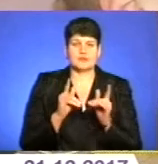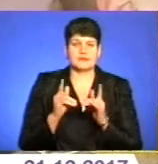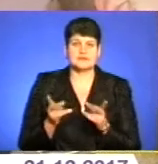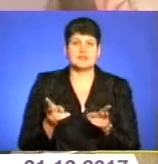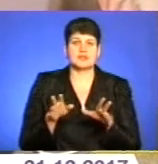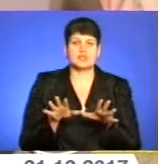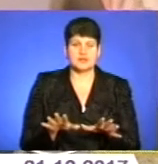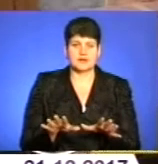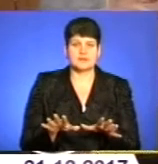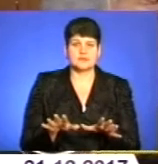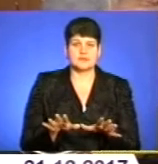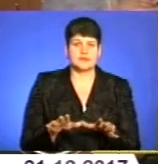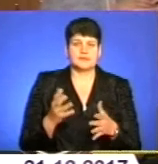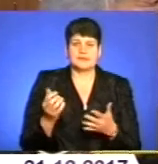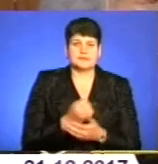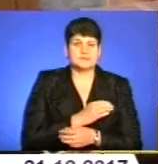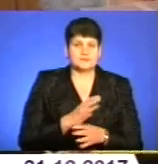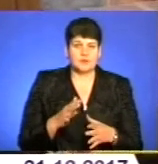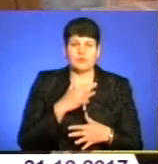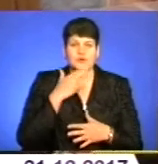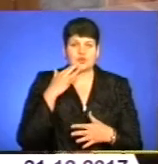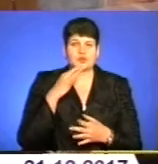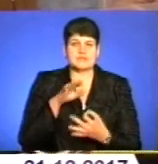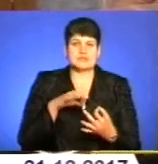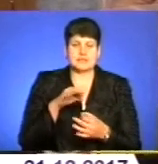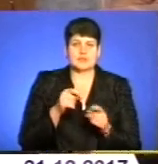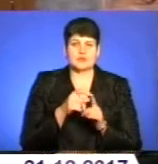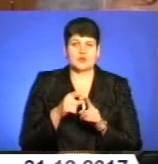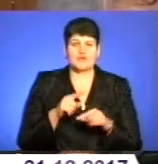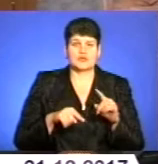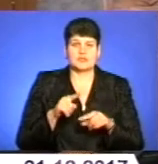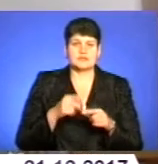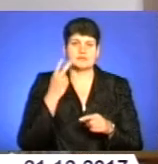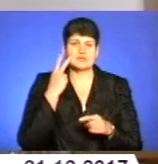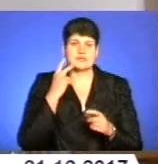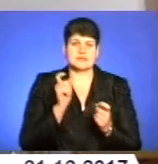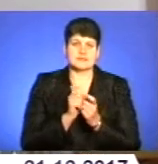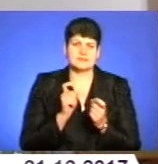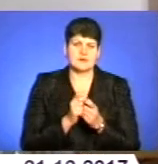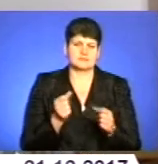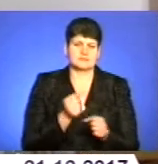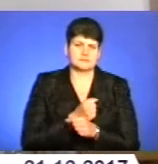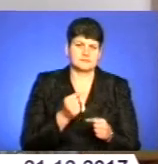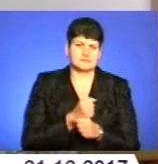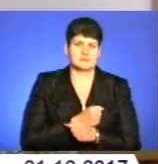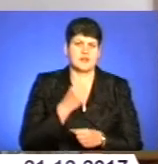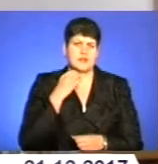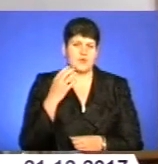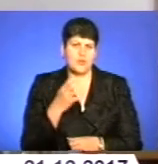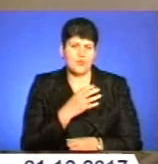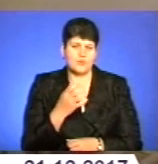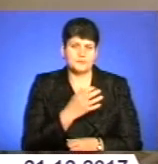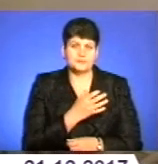залишається недосяжною. У багатьох сиріт слово «родина» асоціюється з постійними сварками, побоями, розпиванням алкогольних